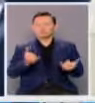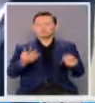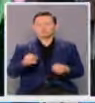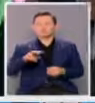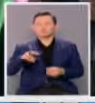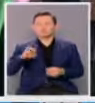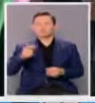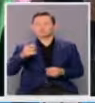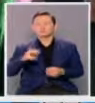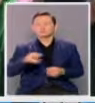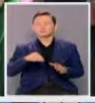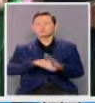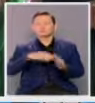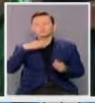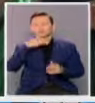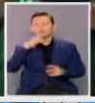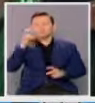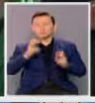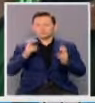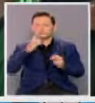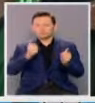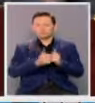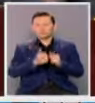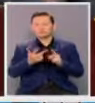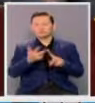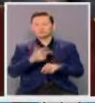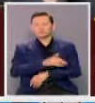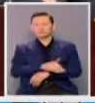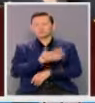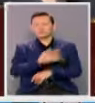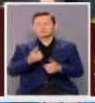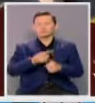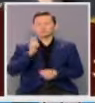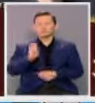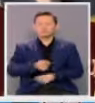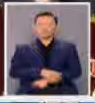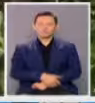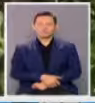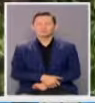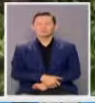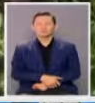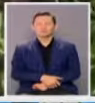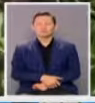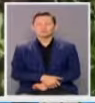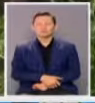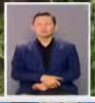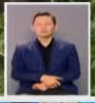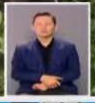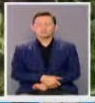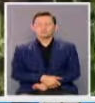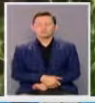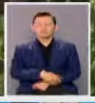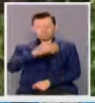Алмагүл ықшамауданындағы ет комбинат аумағындағы 3-ші көшеге батырдың есімі берілді. Әке, рахмет